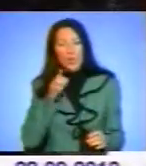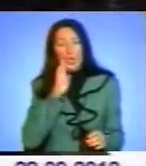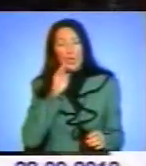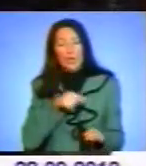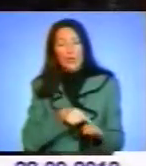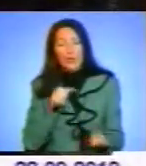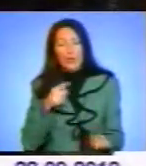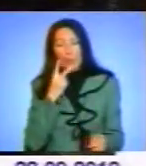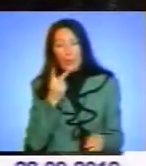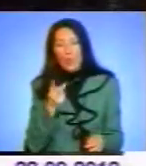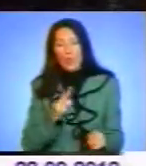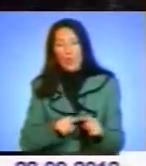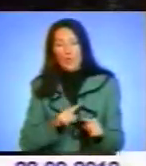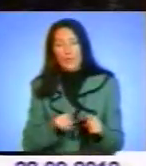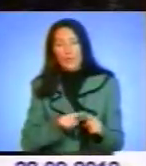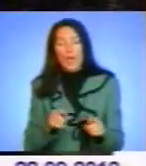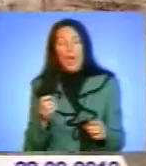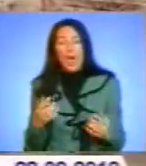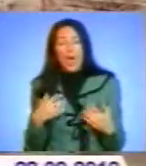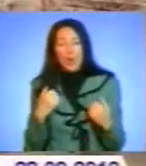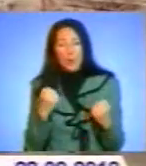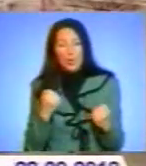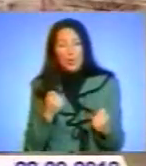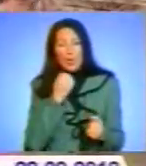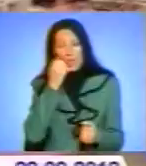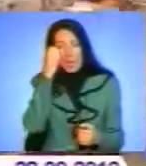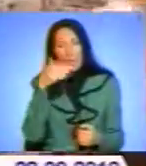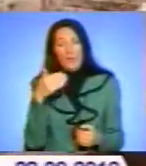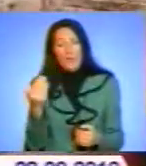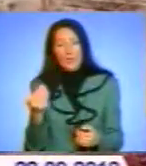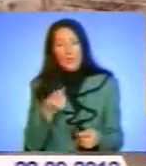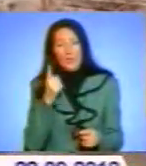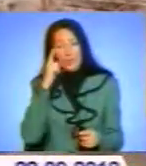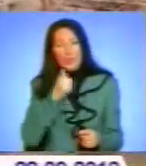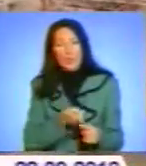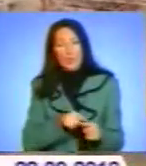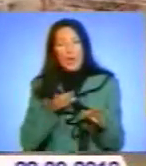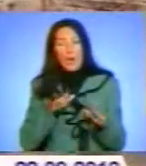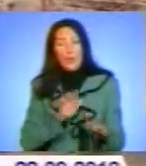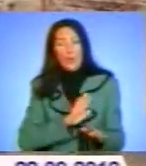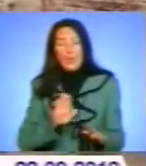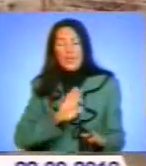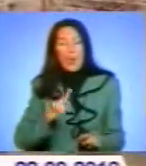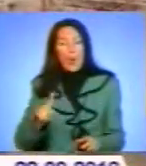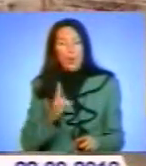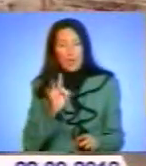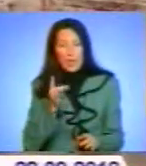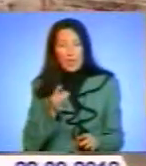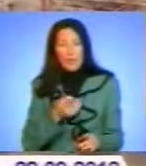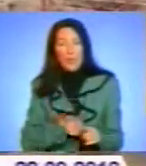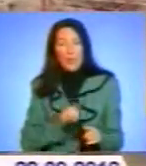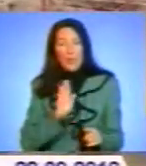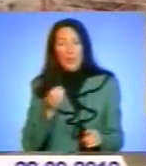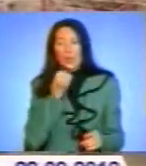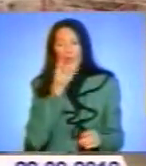побачимо швидке одужання. Дуже дякуємо вам за те. Я думаю, що ця акція буде не одноразовою, а я думаю, що це стане доброю традицією для того, щоб